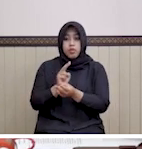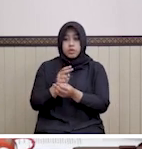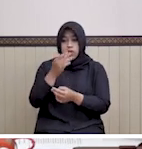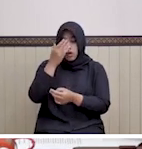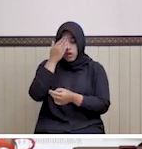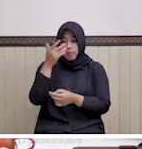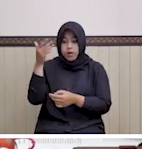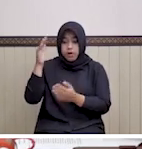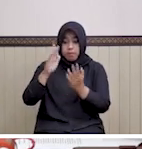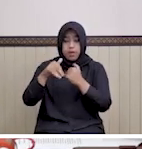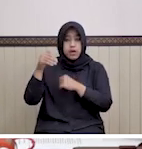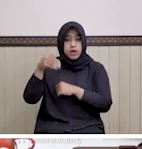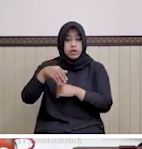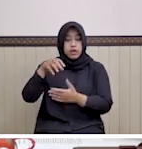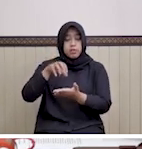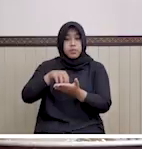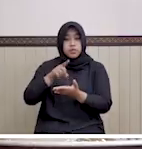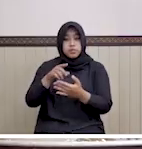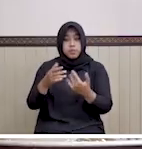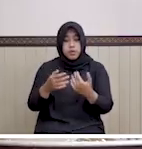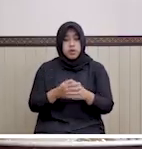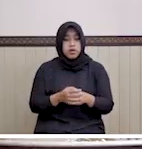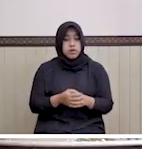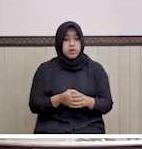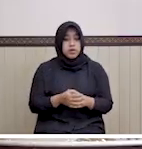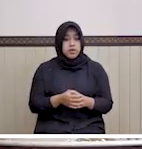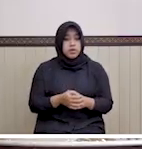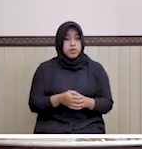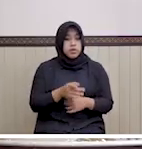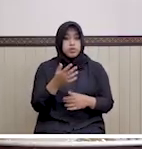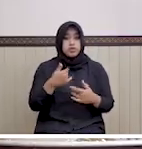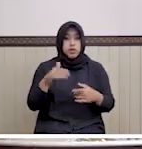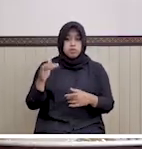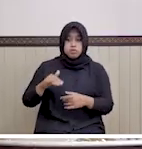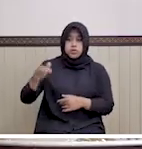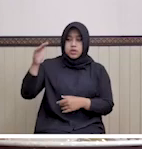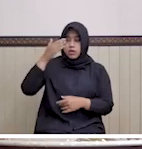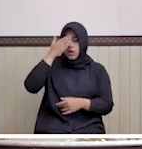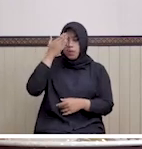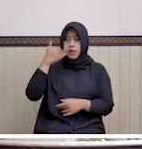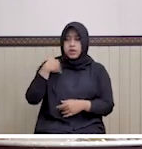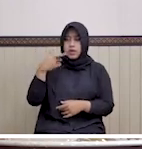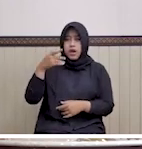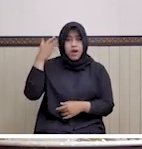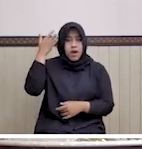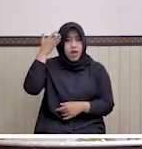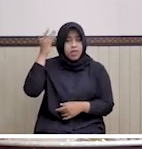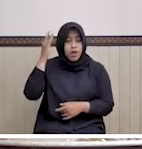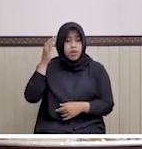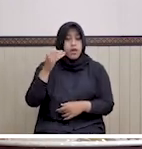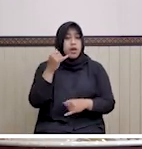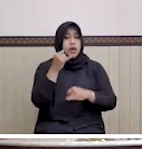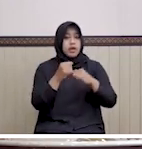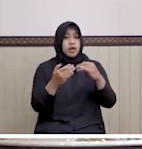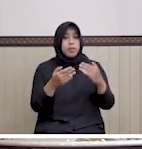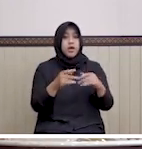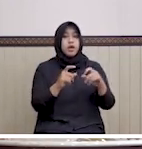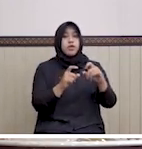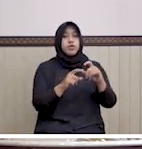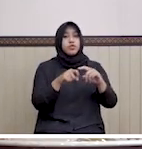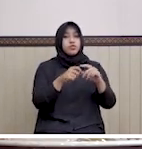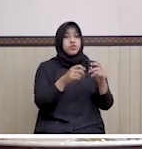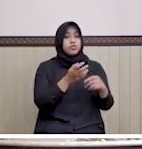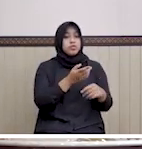Kok balik lagi ke tempat itu kamu itu kan udah besar mosok nggak tahu sih gitu akhirnya apa arahannya adalah suka sama